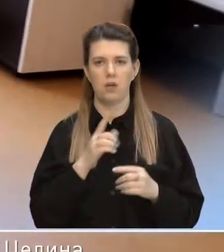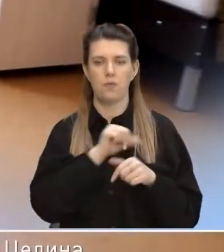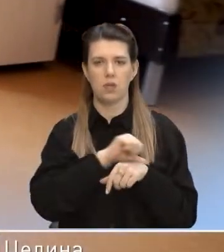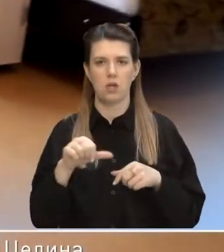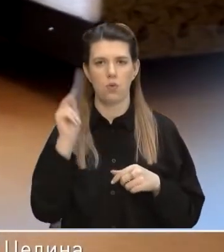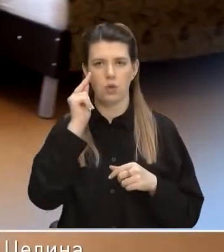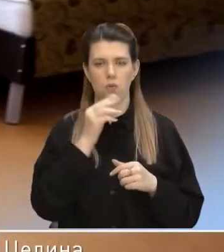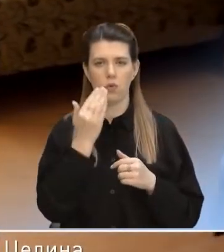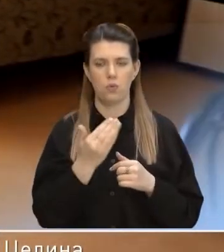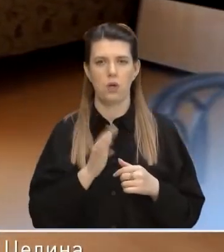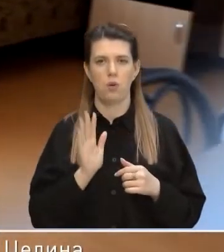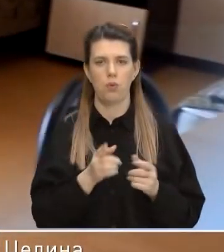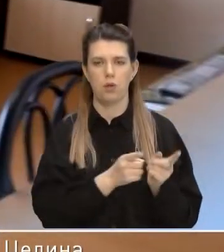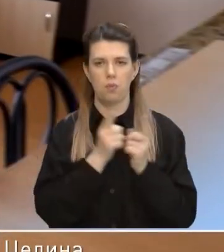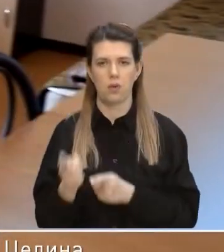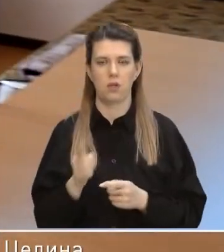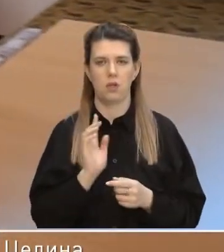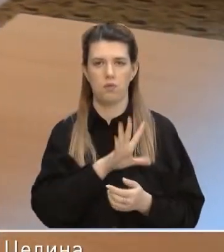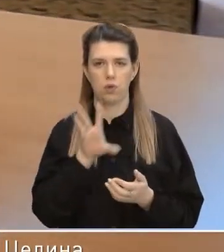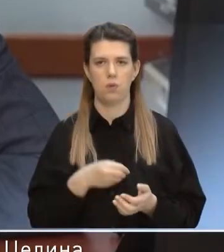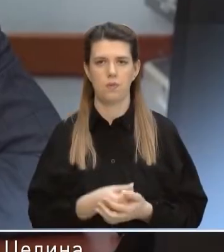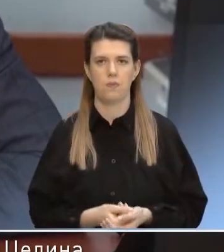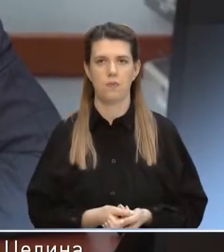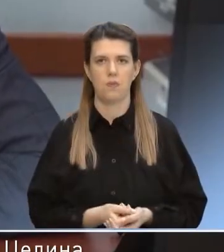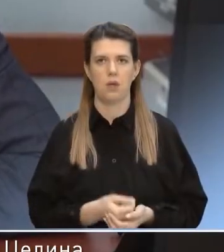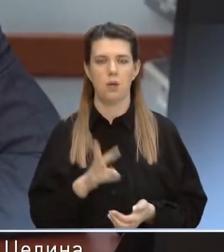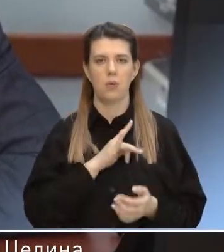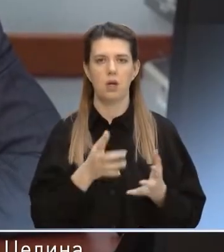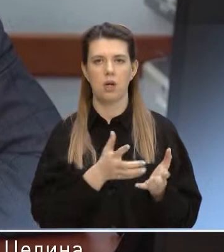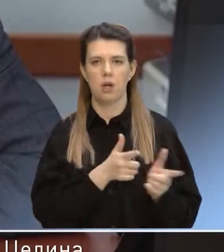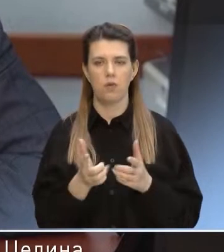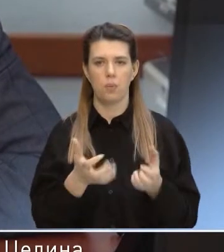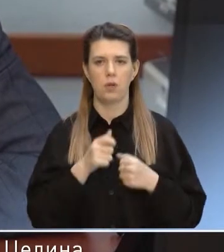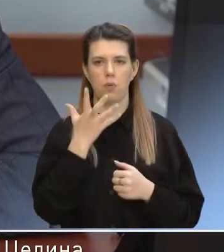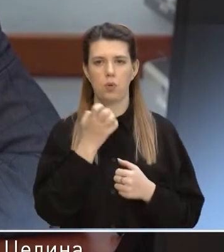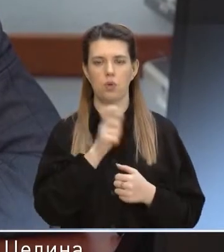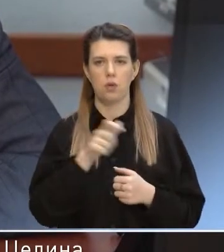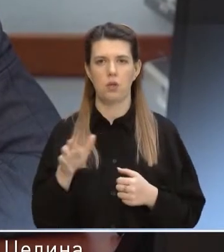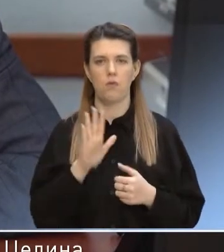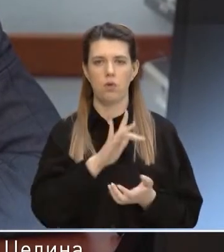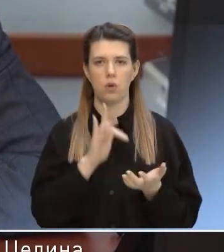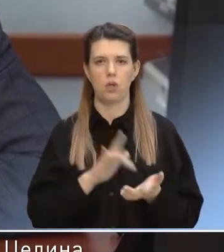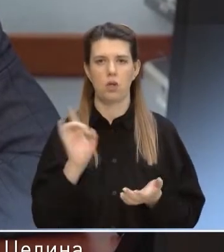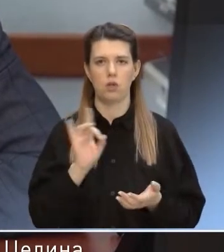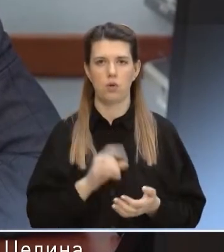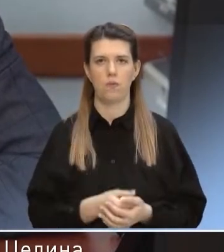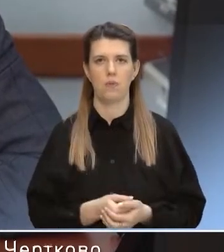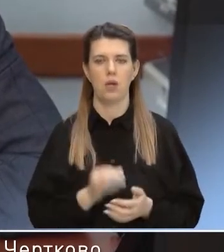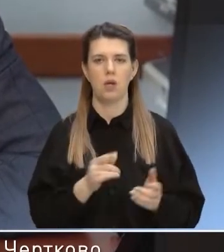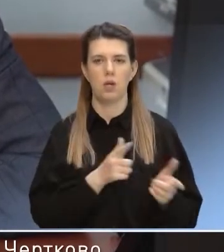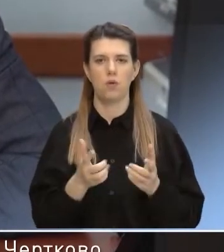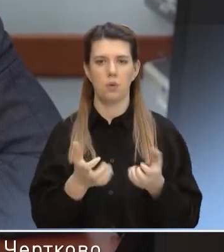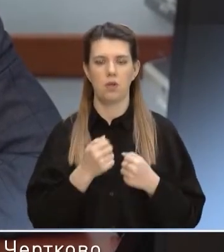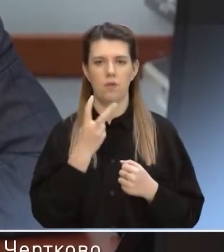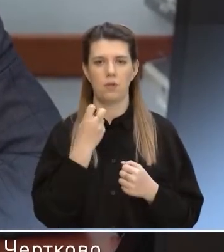заграничных учебных заведениях будут перри зачтены мы готовы принять в 500 человек в городе ростов-на-дону и готовы